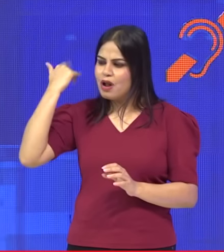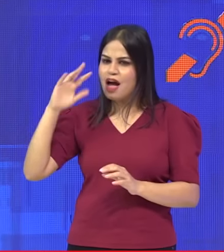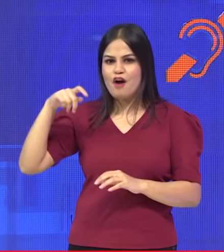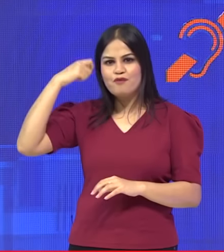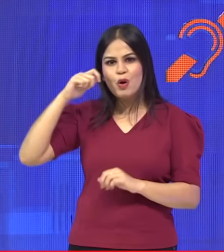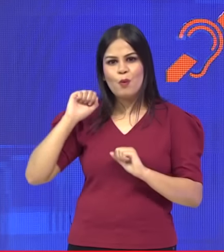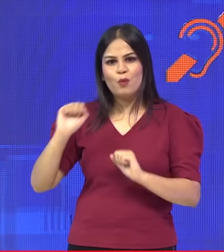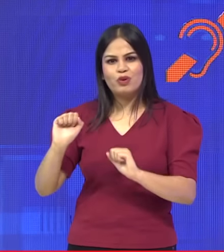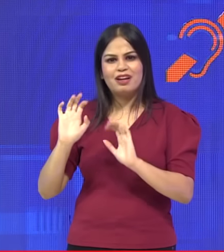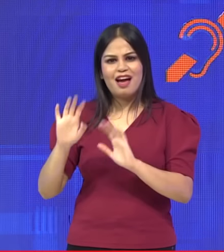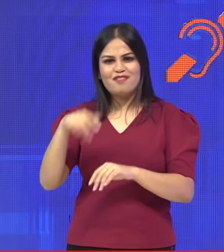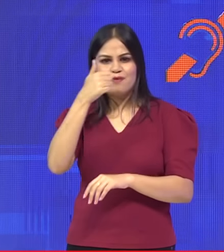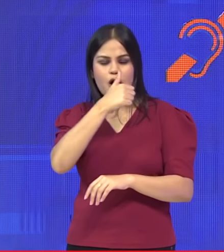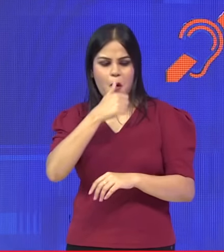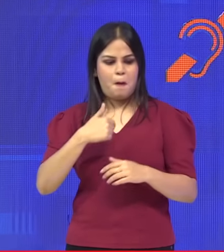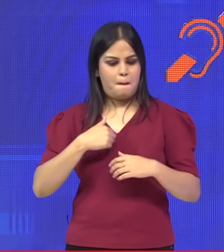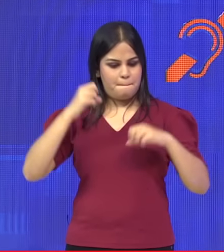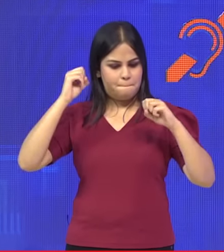बेड बाय